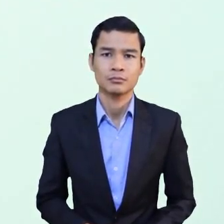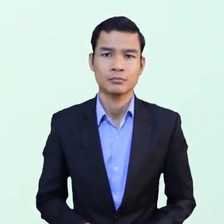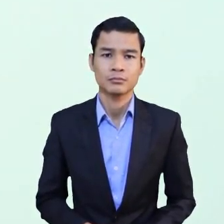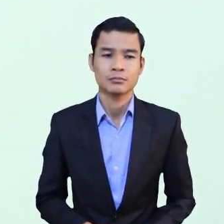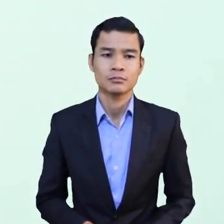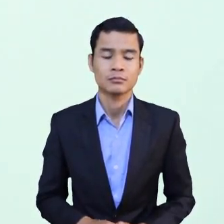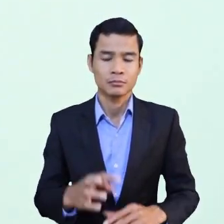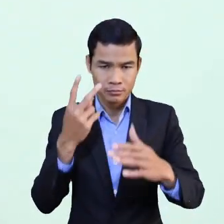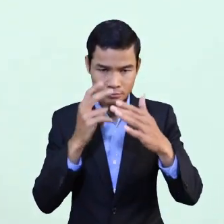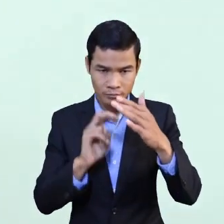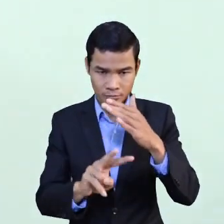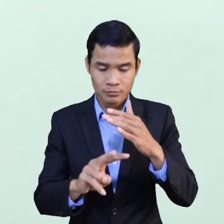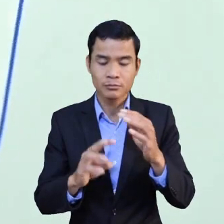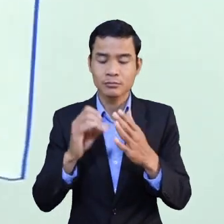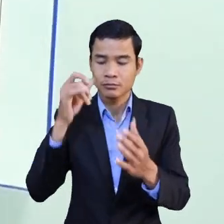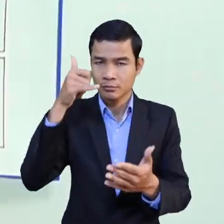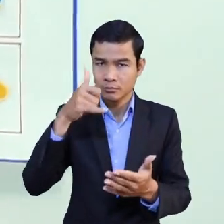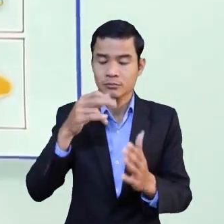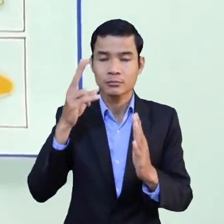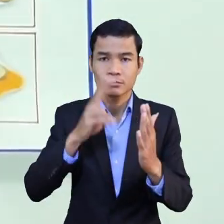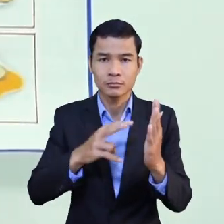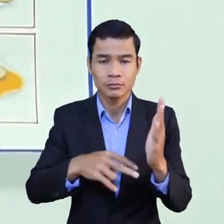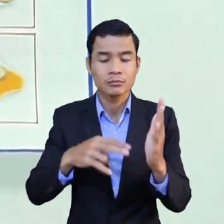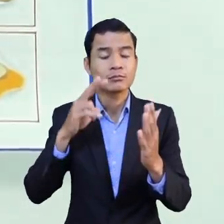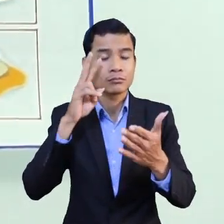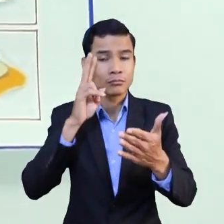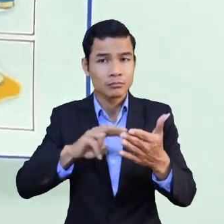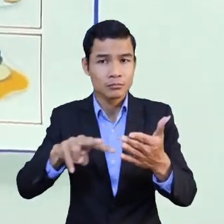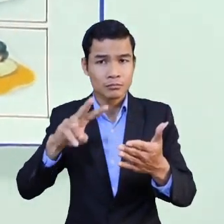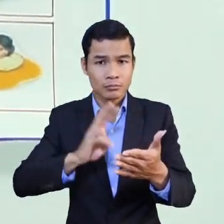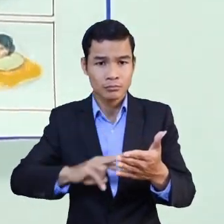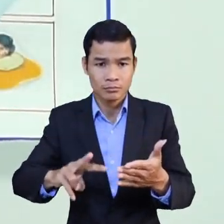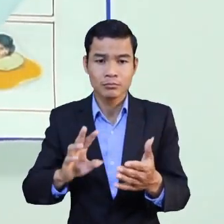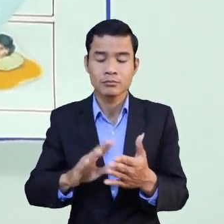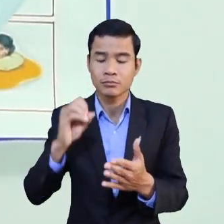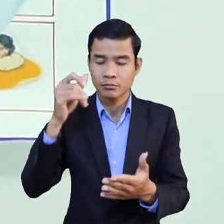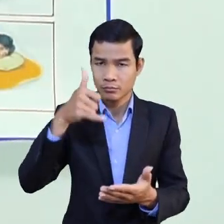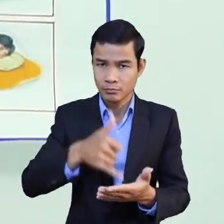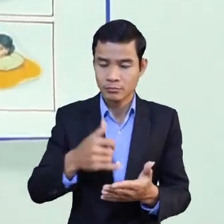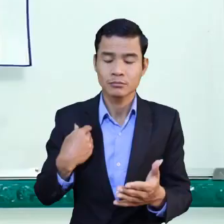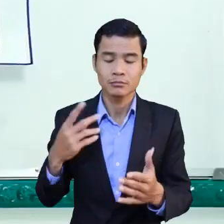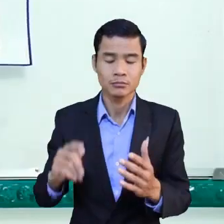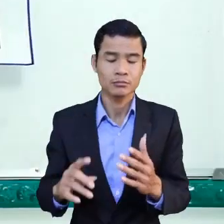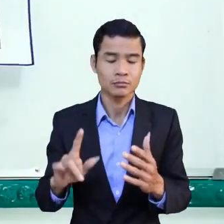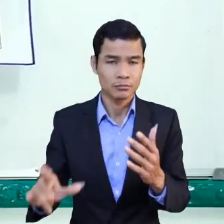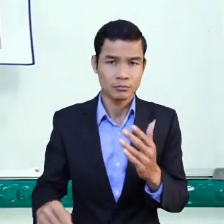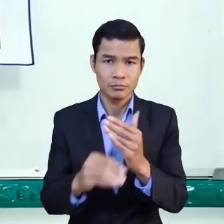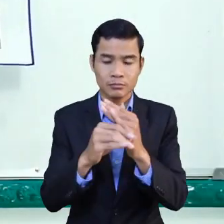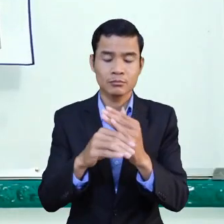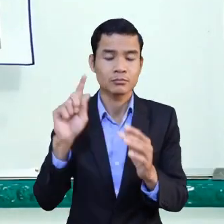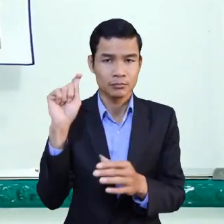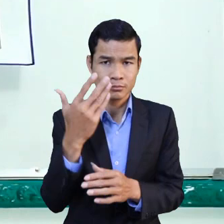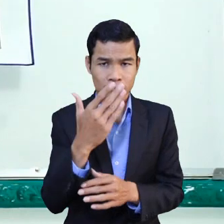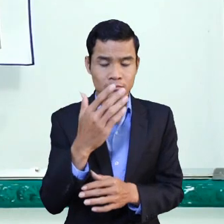ចាអត្ថបទរបស់អ្នកគ្រូថ្ងៃនេះគឺមានរូបភាពបន្ថែម3ទៀត